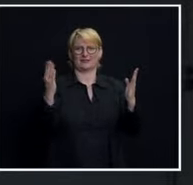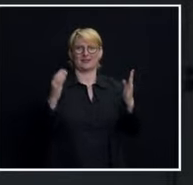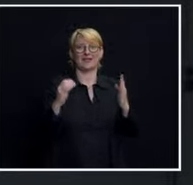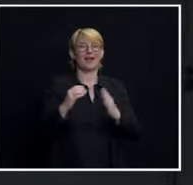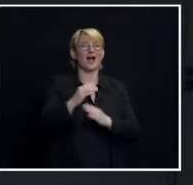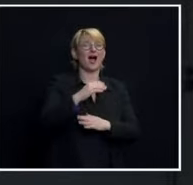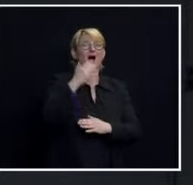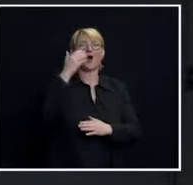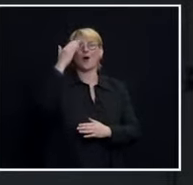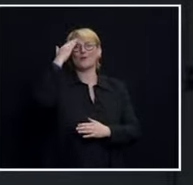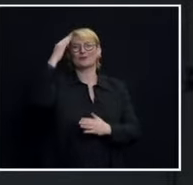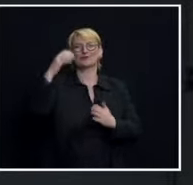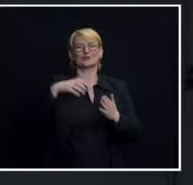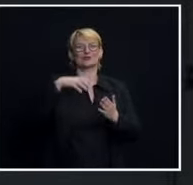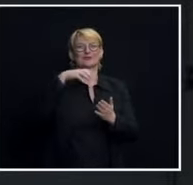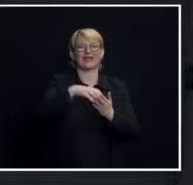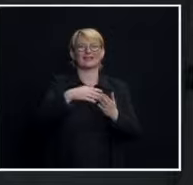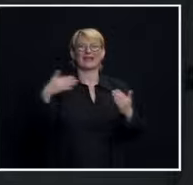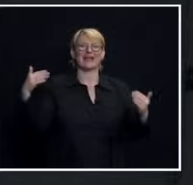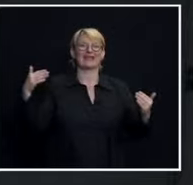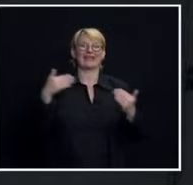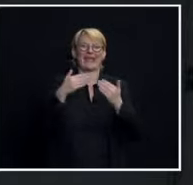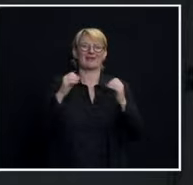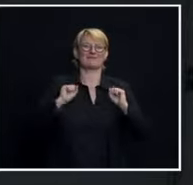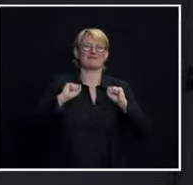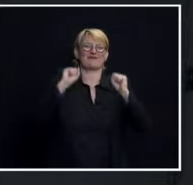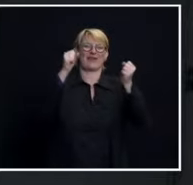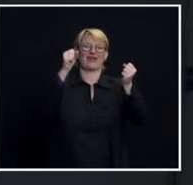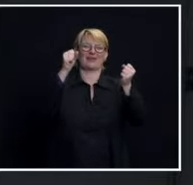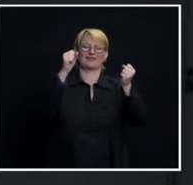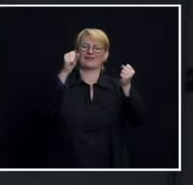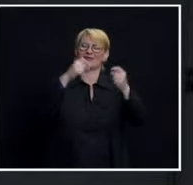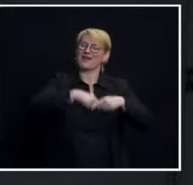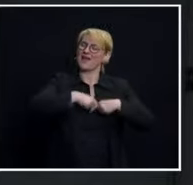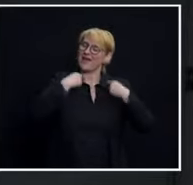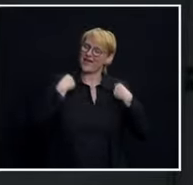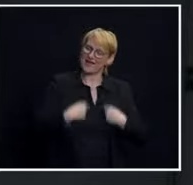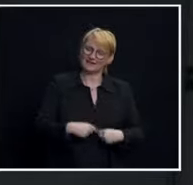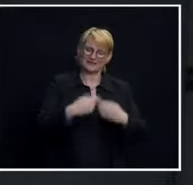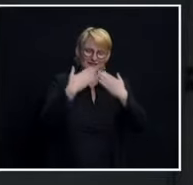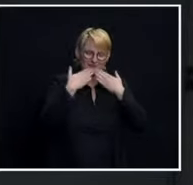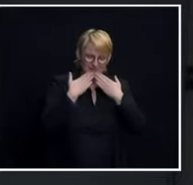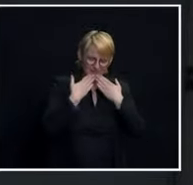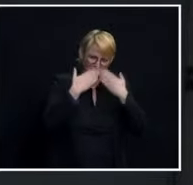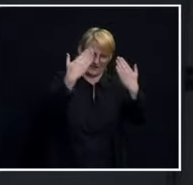Hauptstadt der Gegenbewegung. Und dafür sage ich ein herzliches Dankeschön.